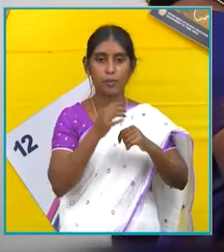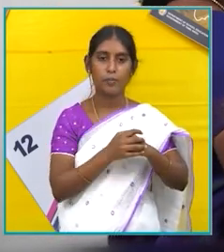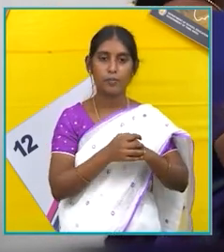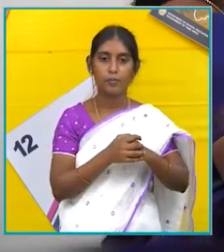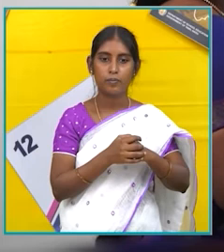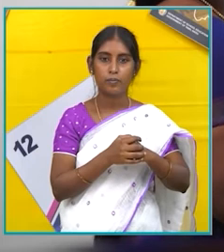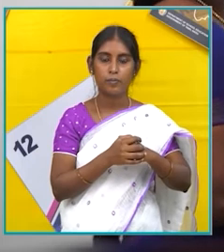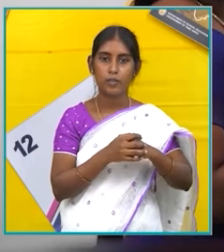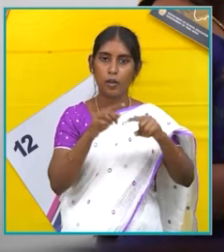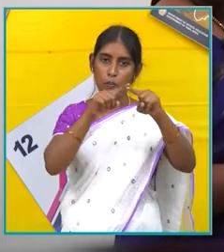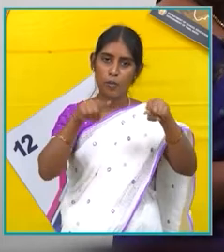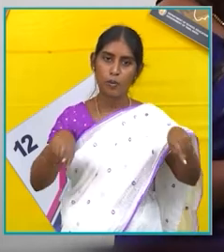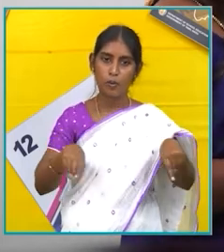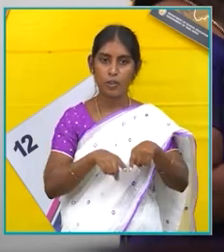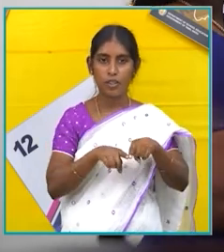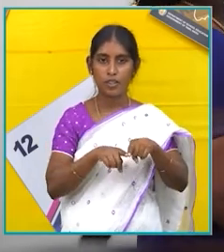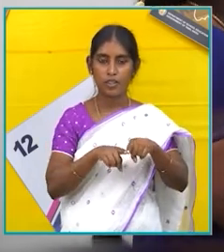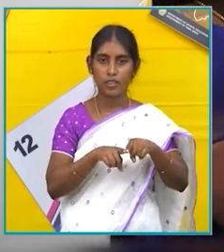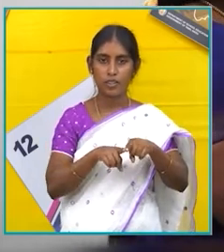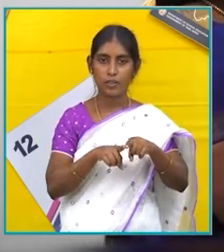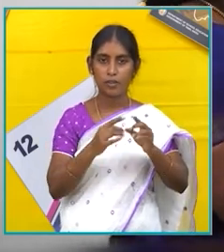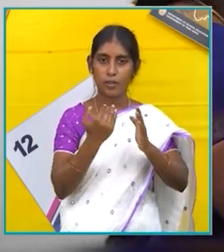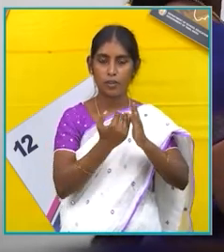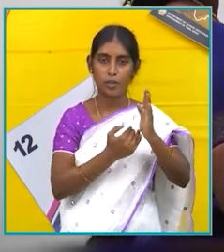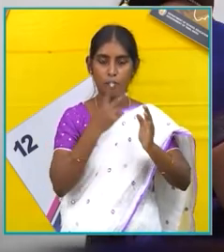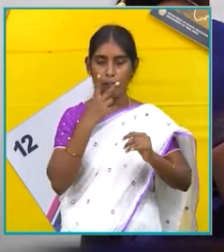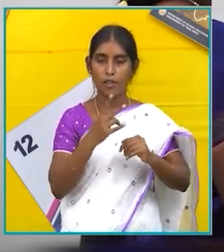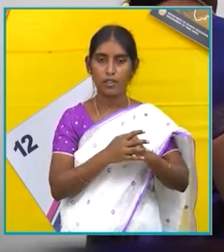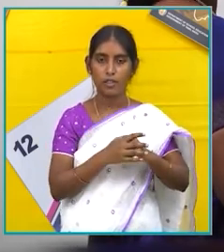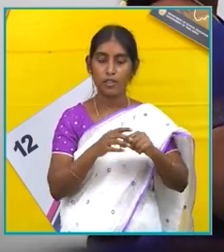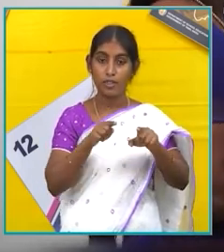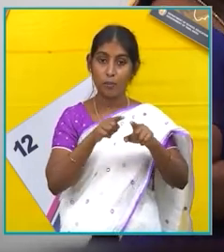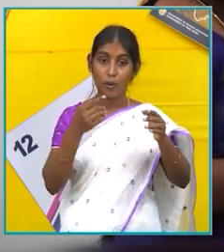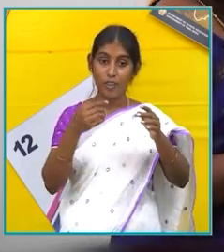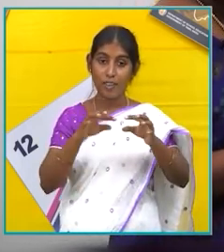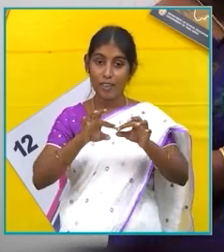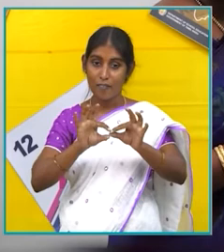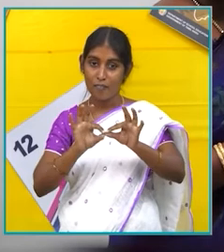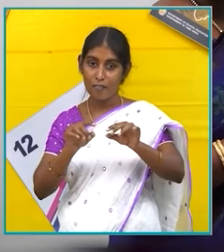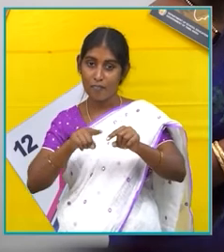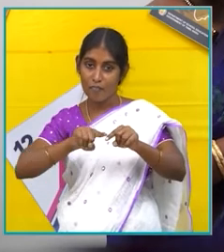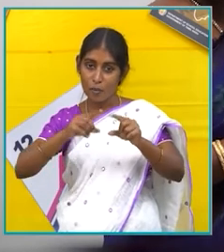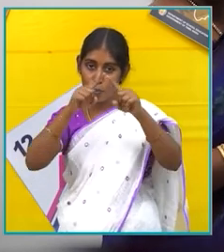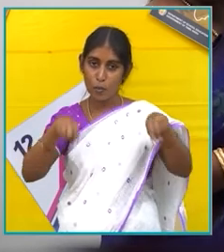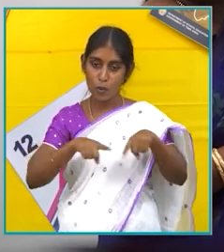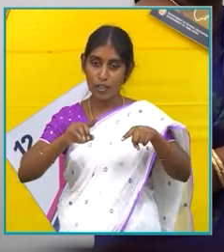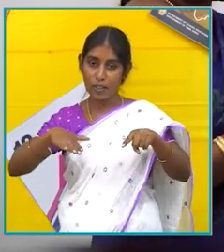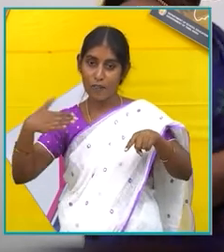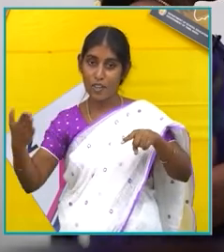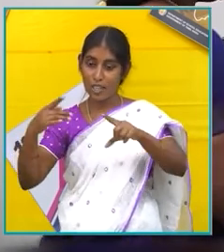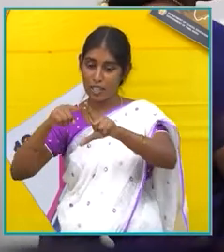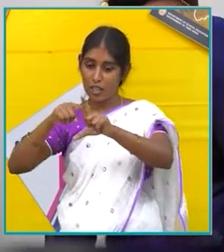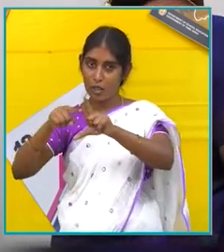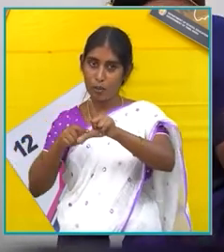பார்த்தீங்கன்னா முக்கோணத்தின் ஒரு பண்பை இப்போ பார்த்தோம் இல்லையா, முக்கோணத்தின் வெளிக்கோணமானது அதன் உள்ளெதிர் கோணங்களின் கூடுதலுக்கு சமம்.